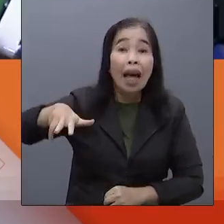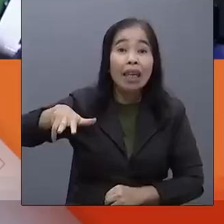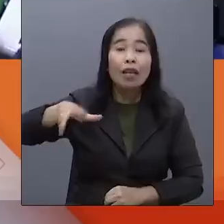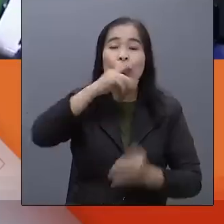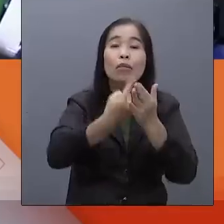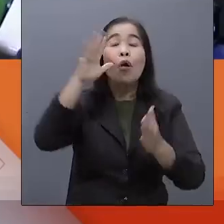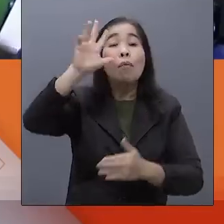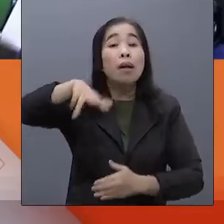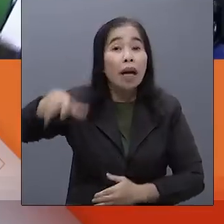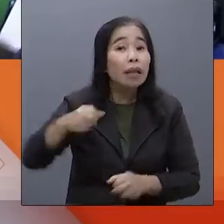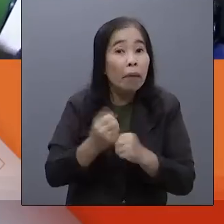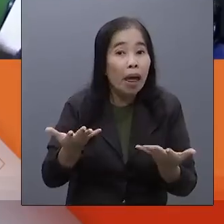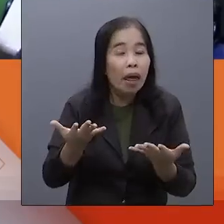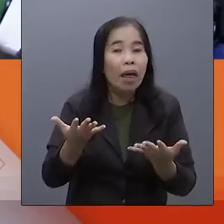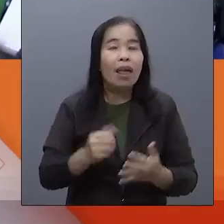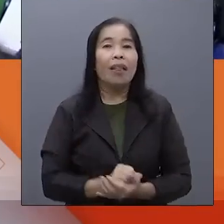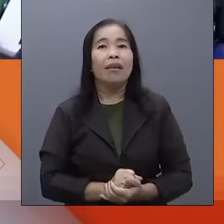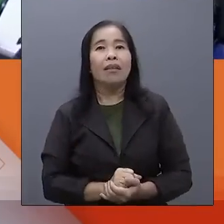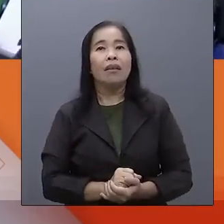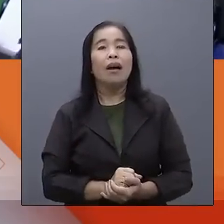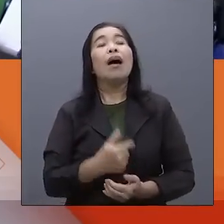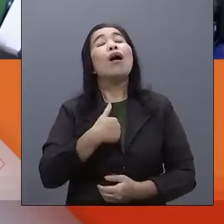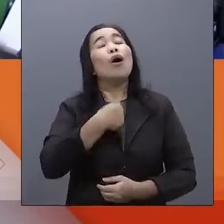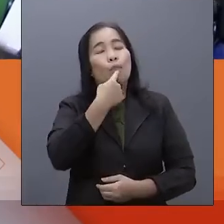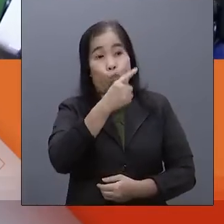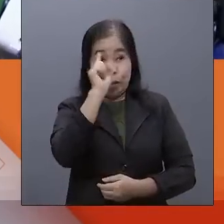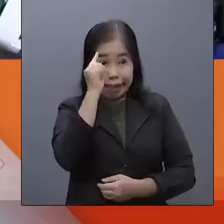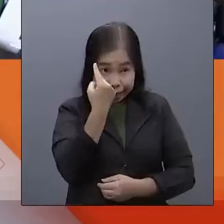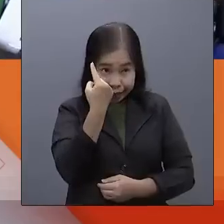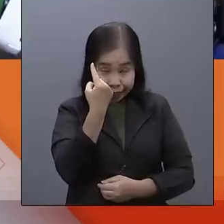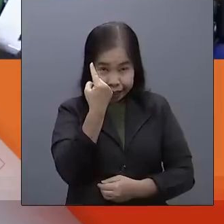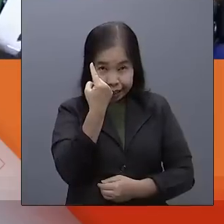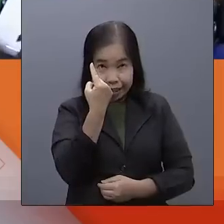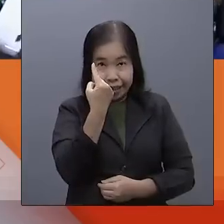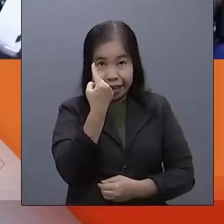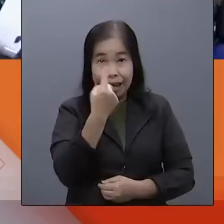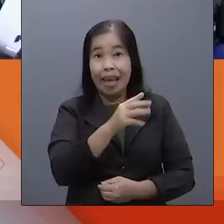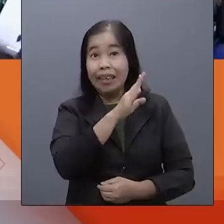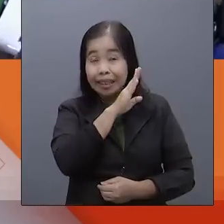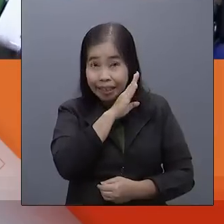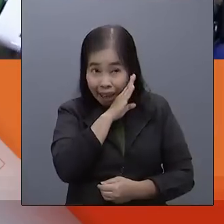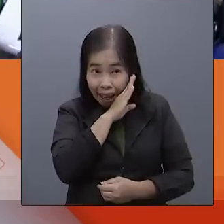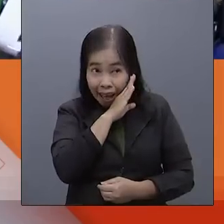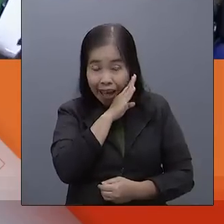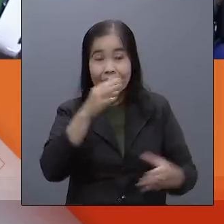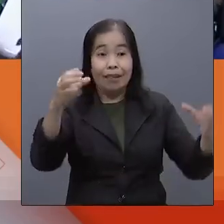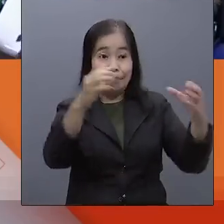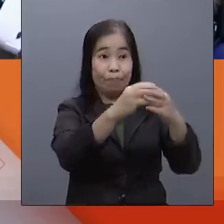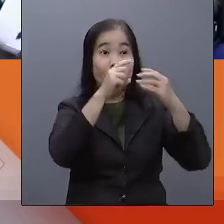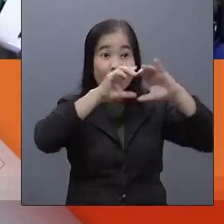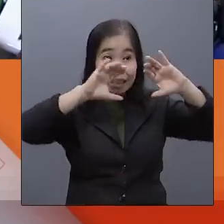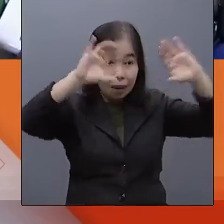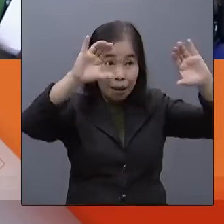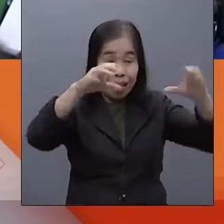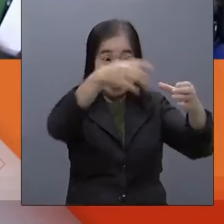ไงยืนยันอีกครั้งว่าถ้าหากว่าจะตัดตั้งรัฐบาลในรัฐบาล